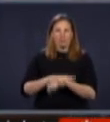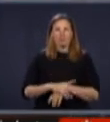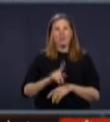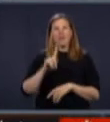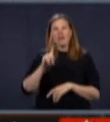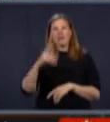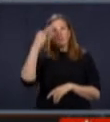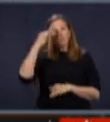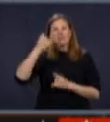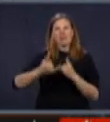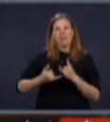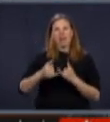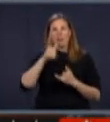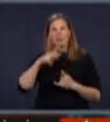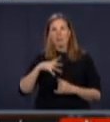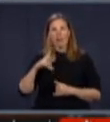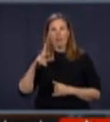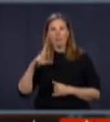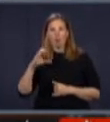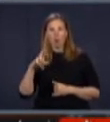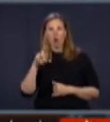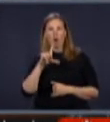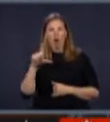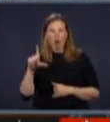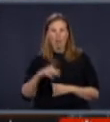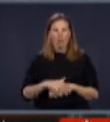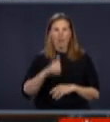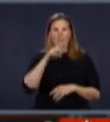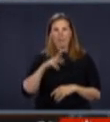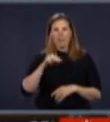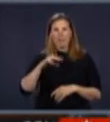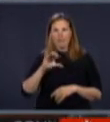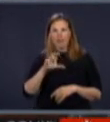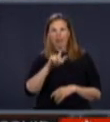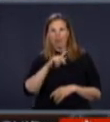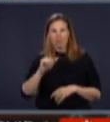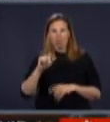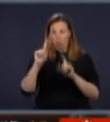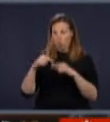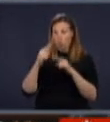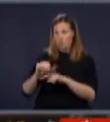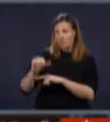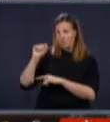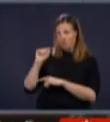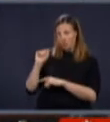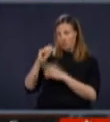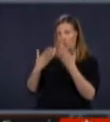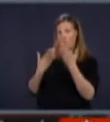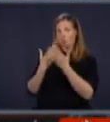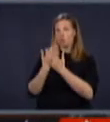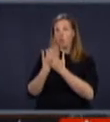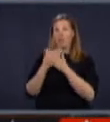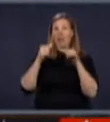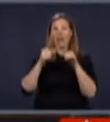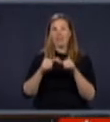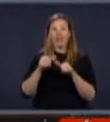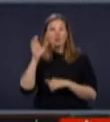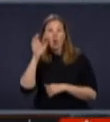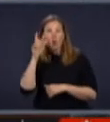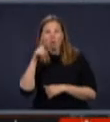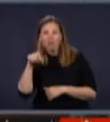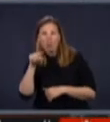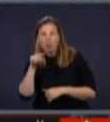Mme Kroll. Une question pour Mme McCann encore. Combien de travailleurs de la santé vous ont écrit depuis samedi à la nouvelle adresse « On vous écoute » et combien d'interventions ont